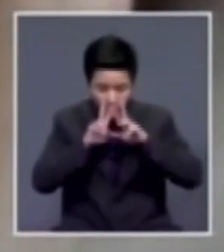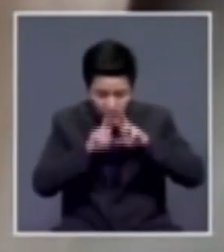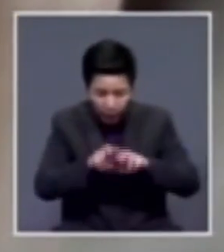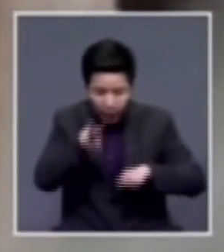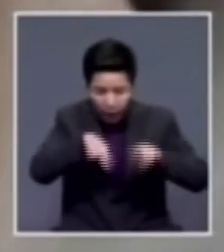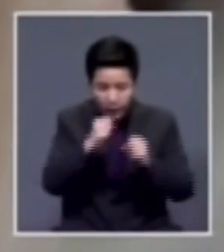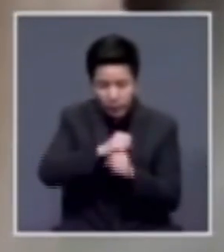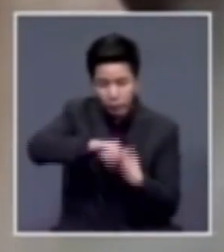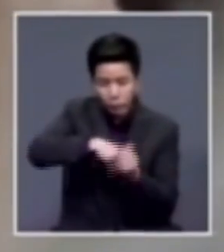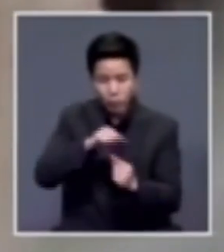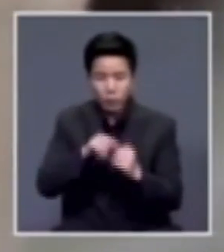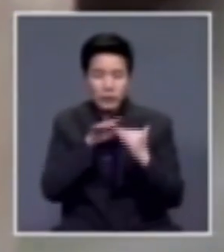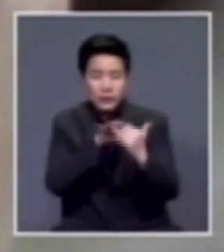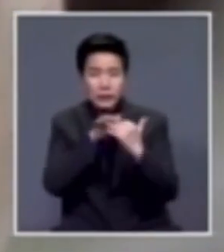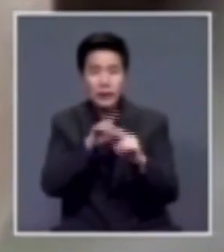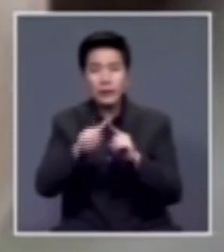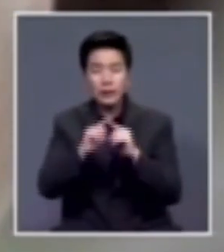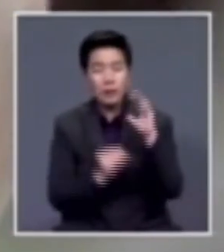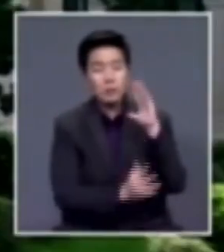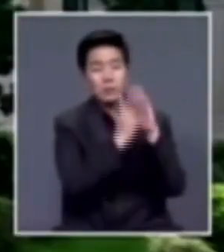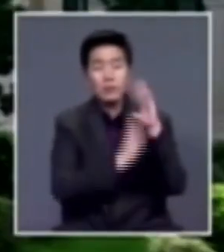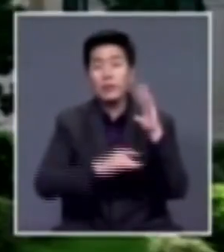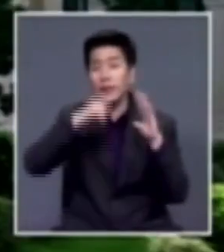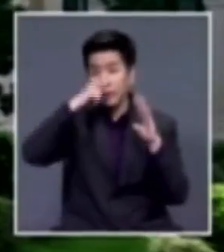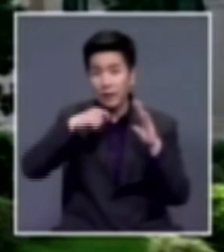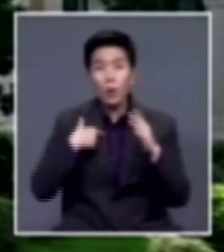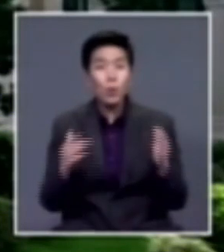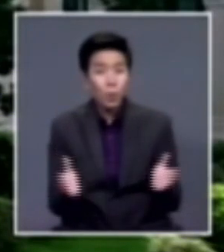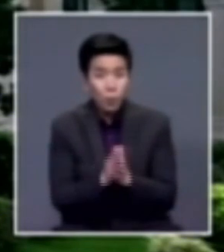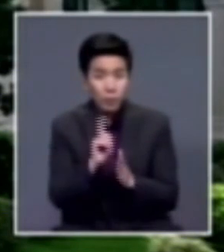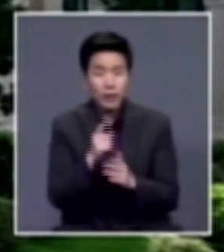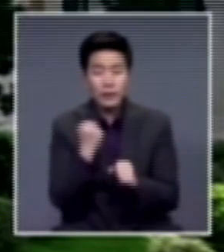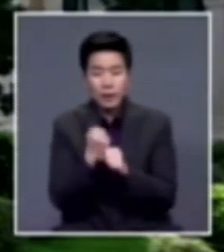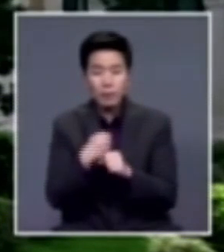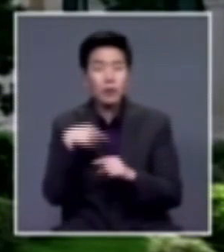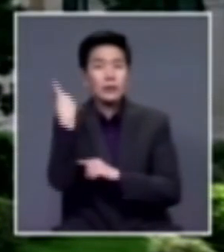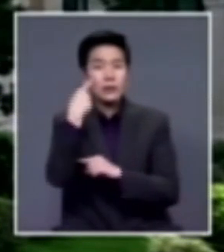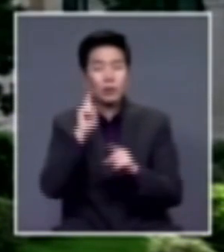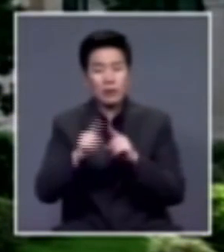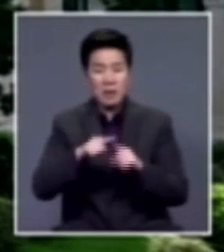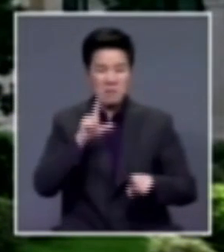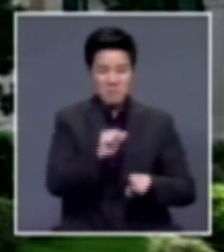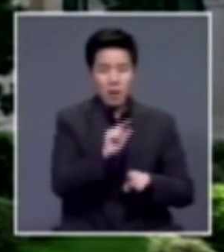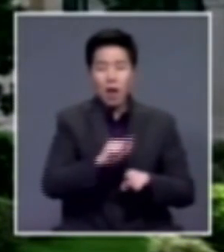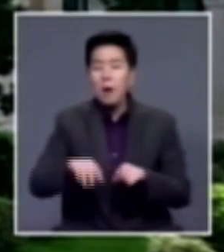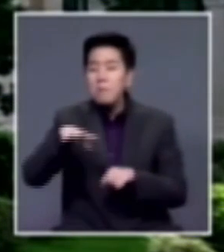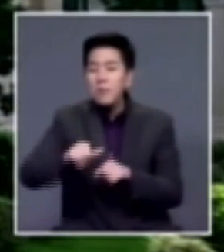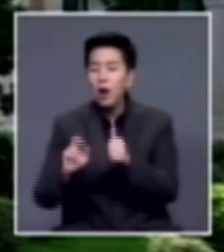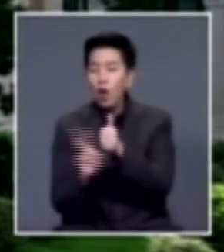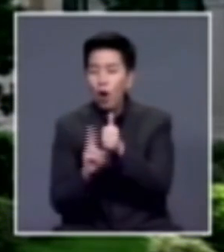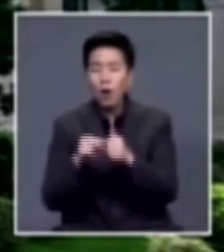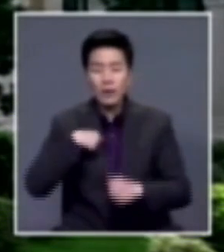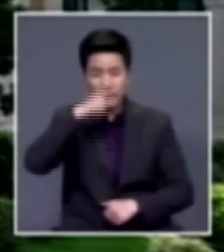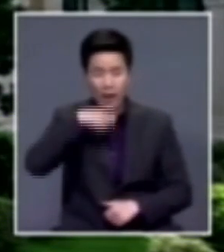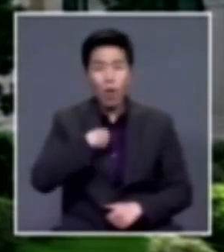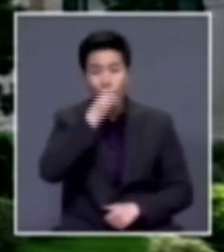มและการติดต่อสื่อสารต่างๆได้ทั่วไทยนะครับรวมทั้งขยายผลการท่องเที่ยวในเมืองรองให้มากขึ้นก็จะเริ่มจากท่องเที่ยวในประ